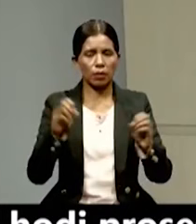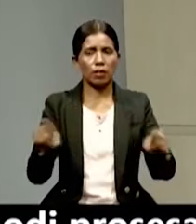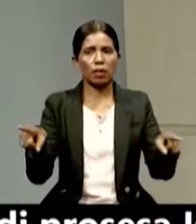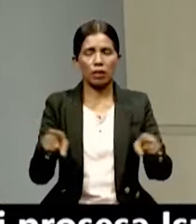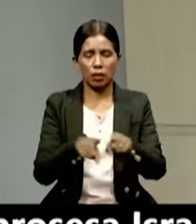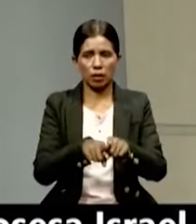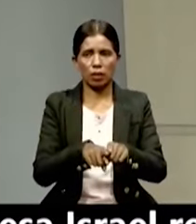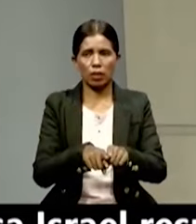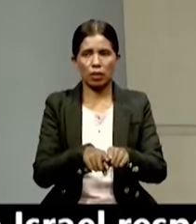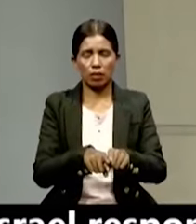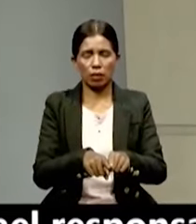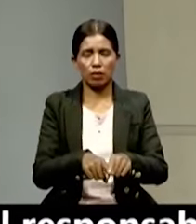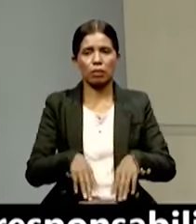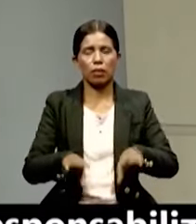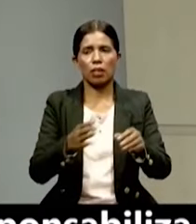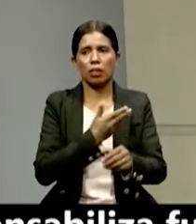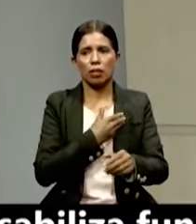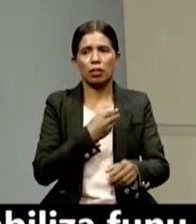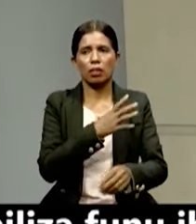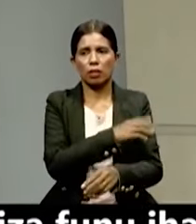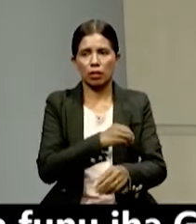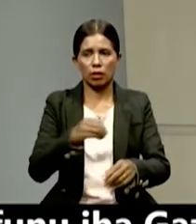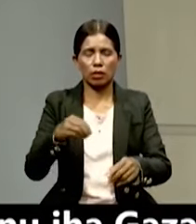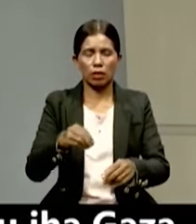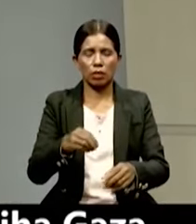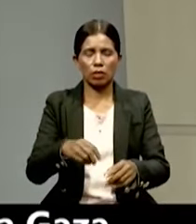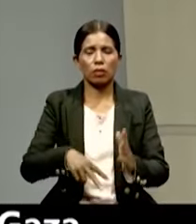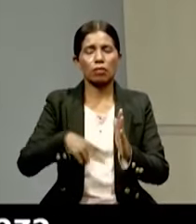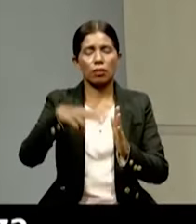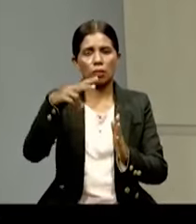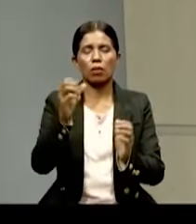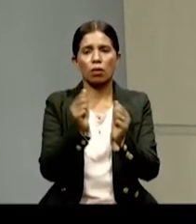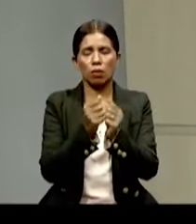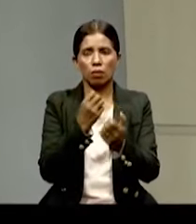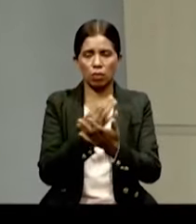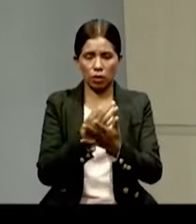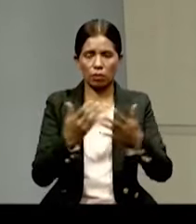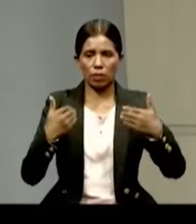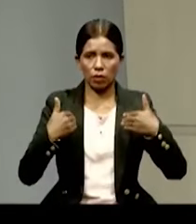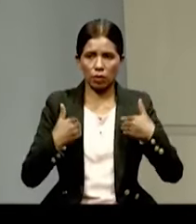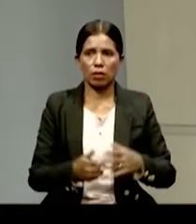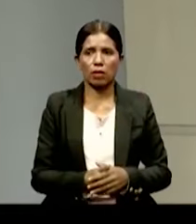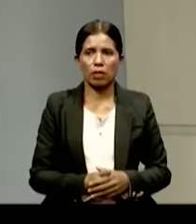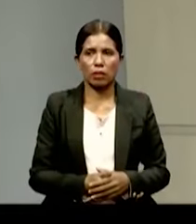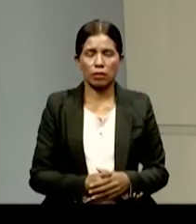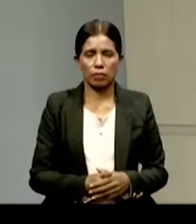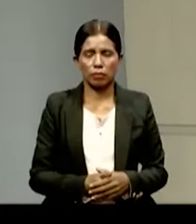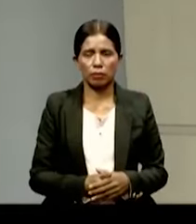normal também inflação me kan impacto ba valor osa nebem ia por exemplo se inflação